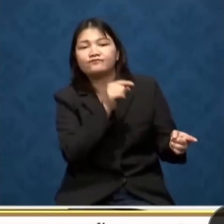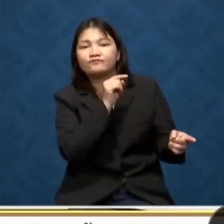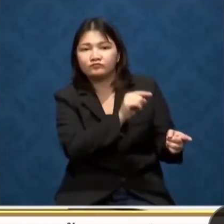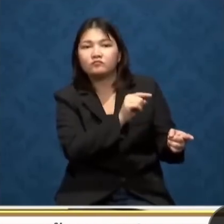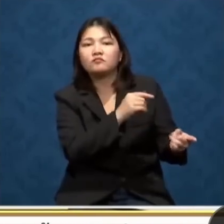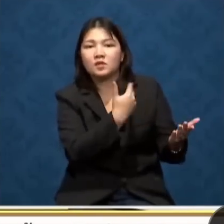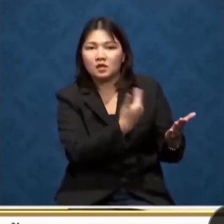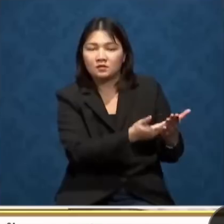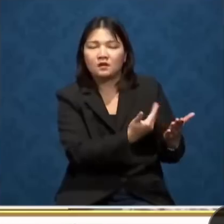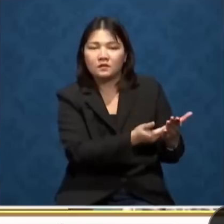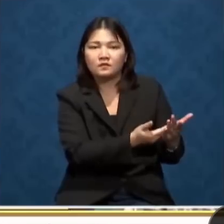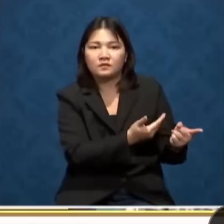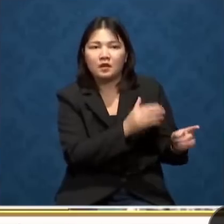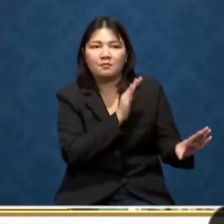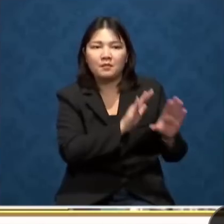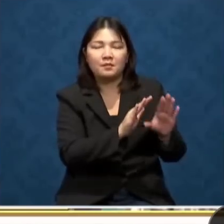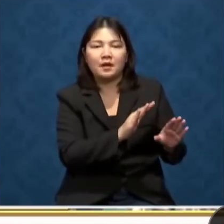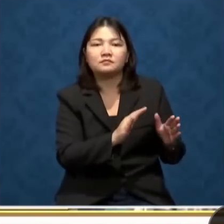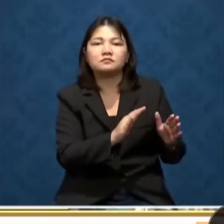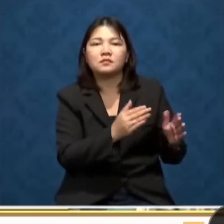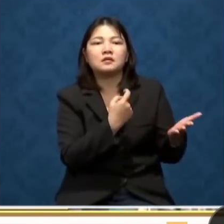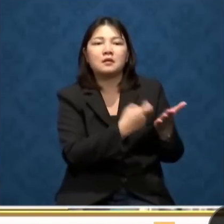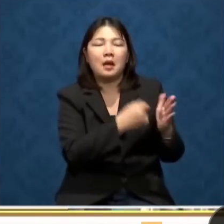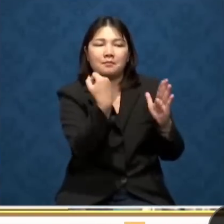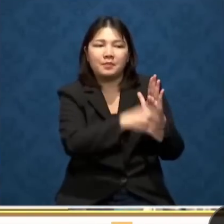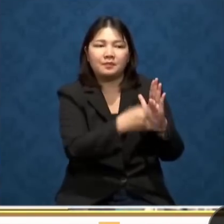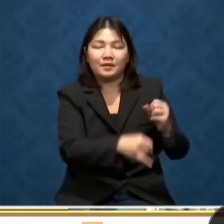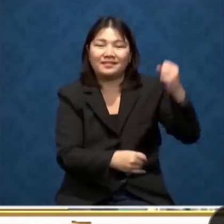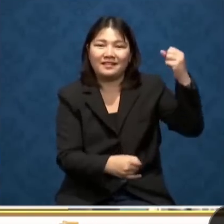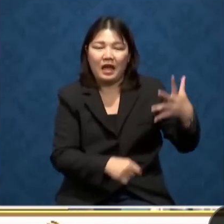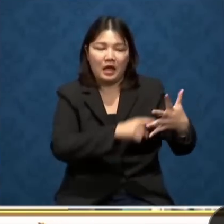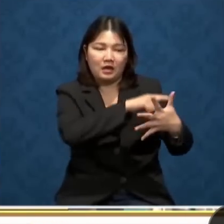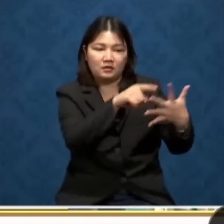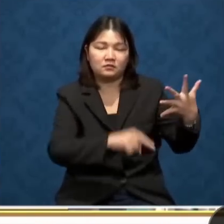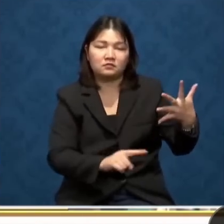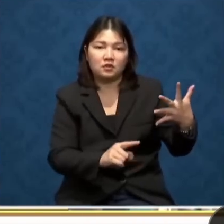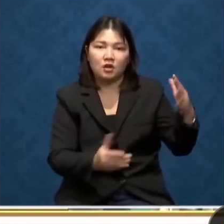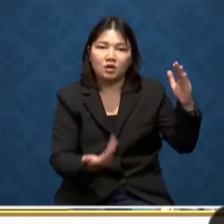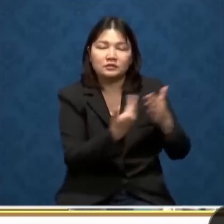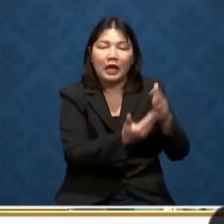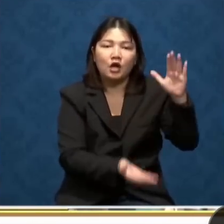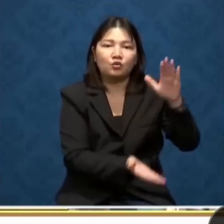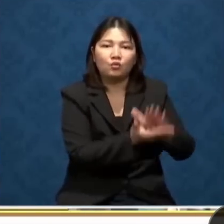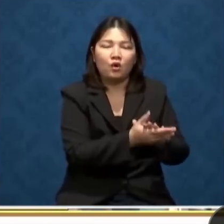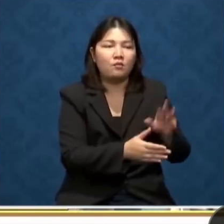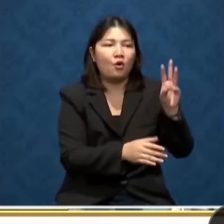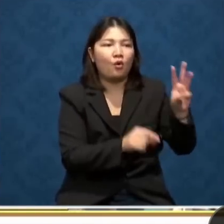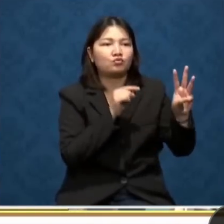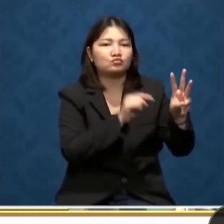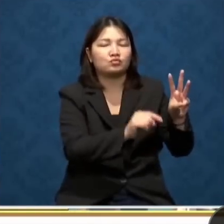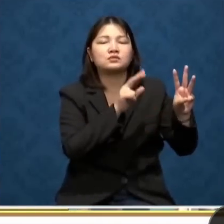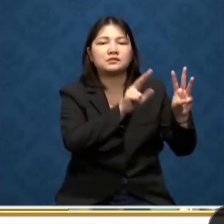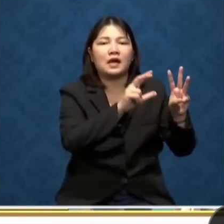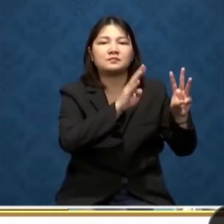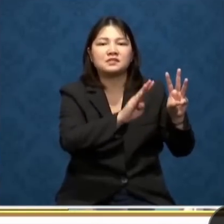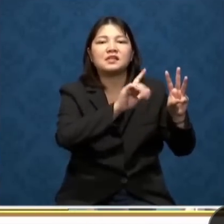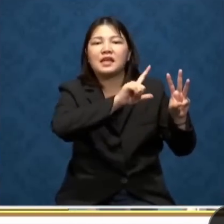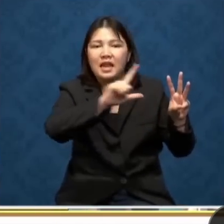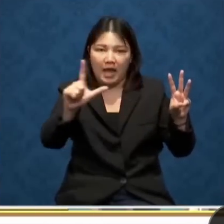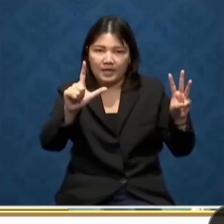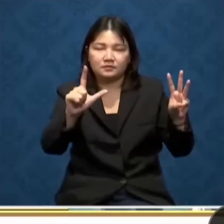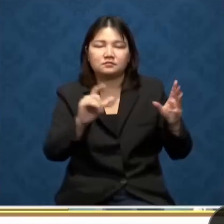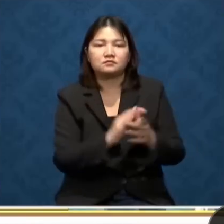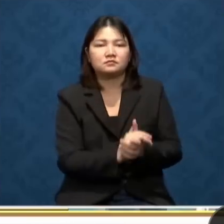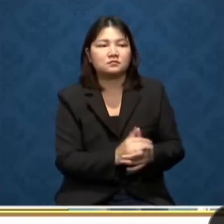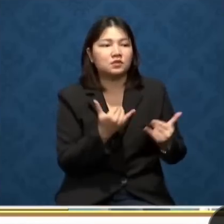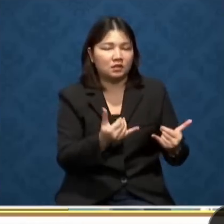ร้องค่าเสีหาย จำนวน 5 คดี รวมเปเงินทงสินจำนวน 6.34 ล้บาทคดี